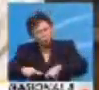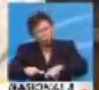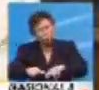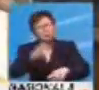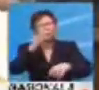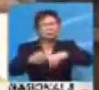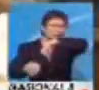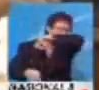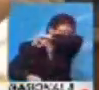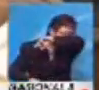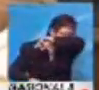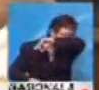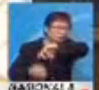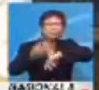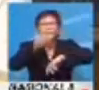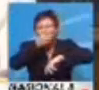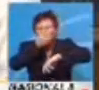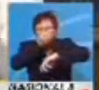sini